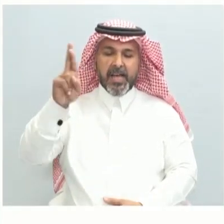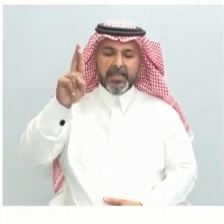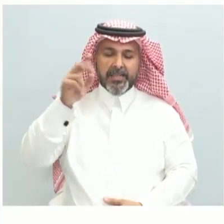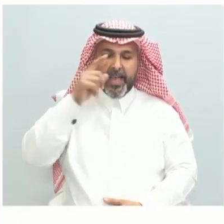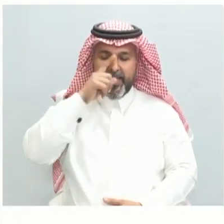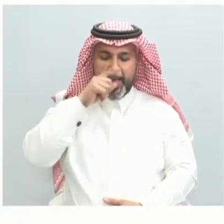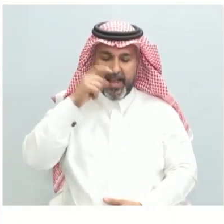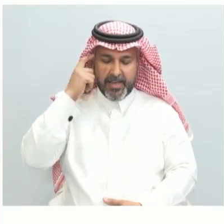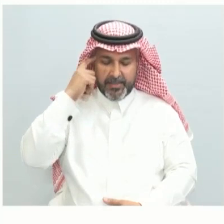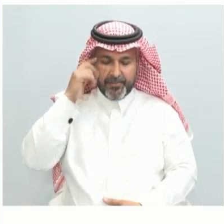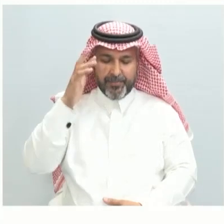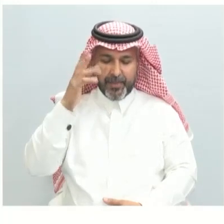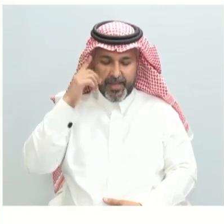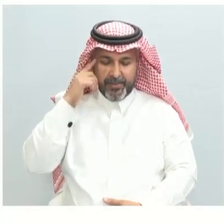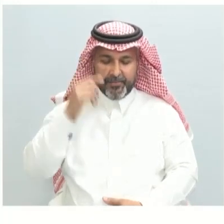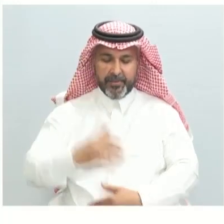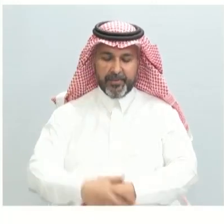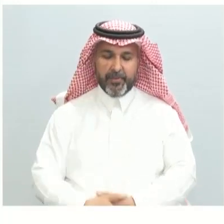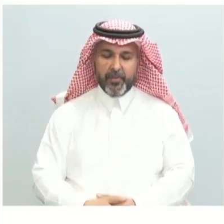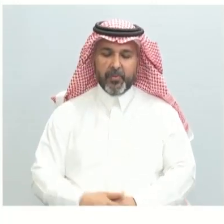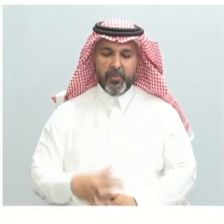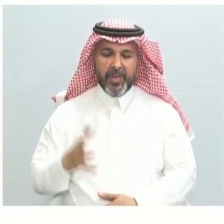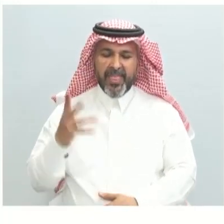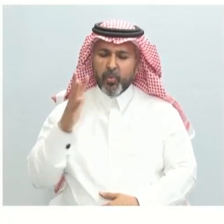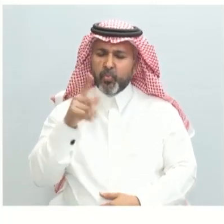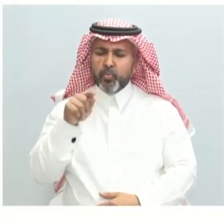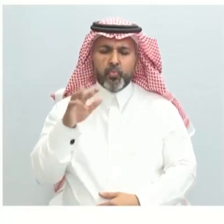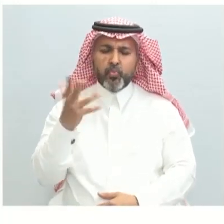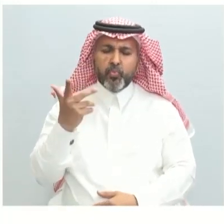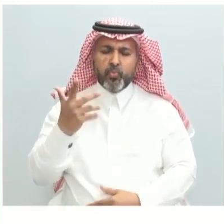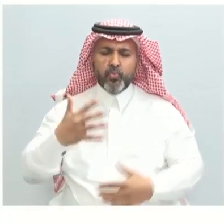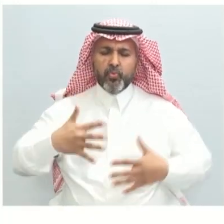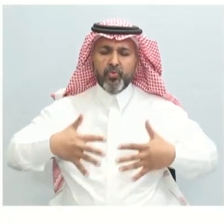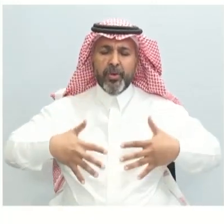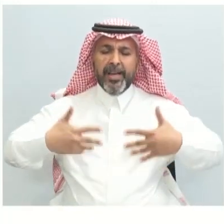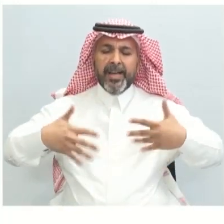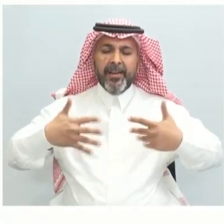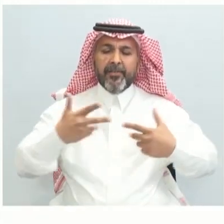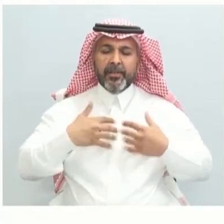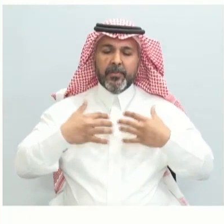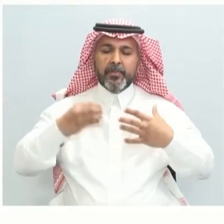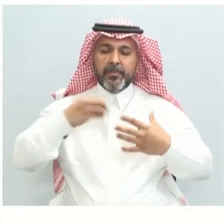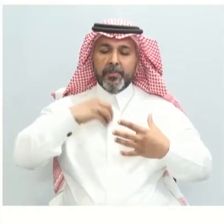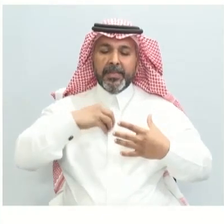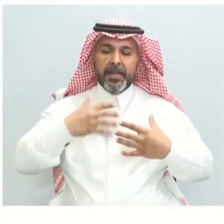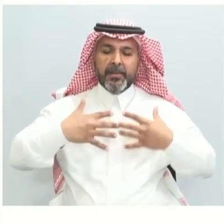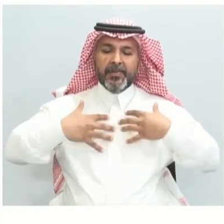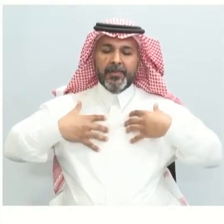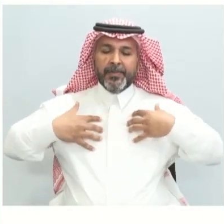وجداني الاعتزاز هو شعور وجداني يعزز القيم الانسانيه